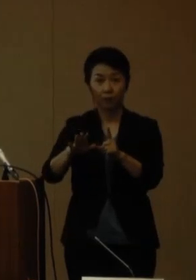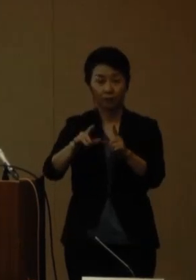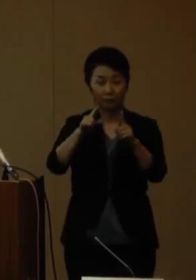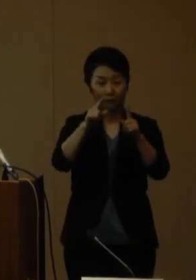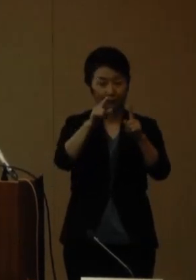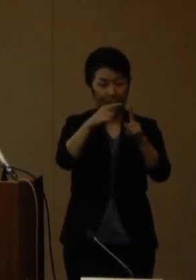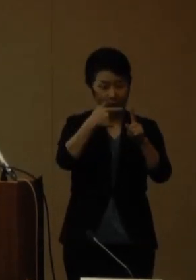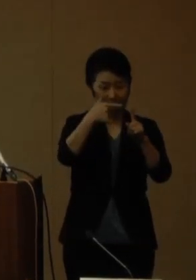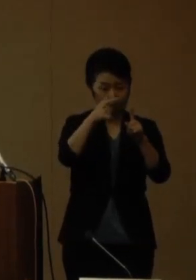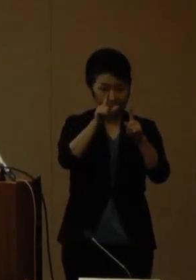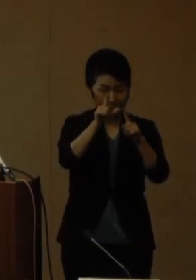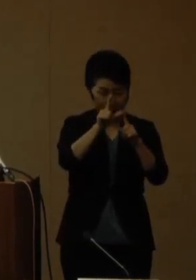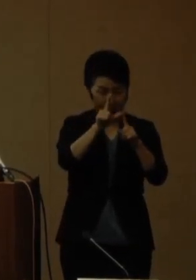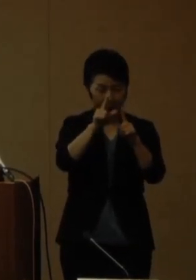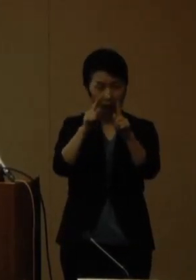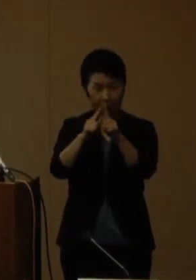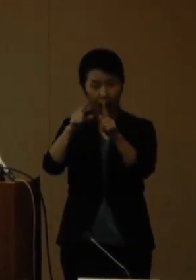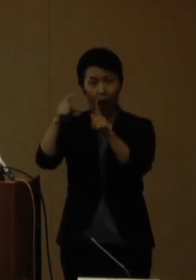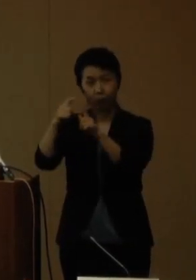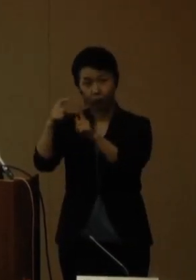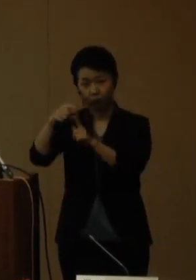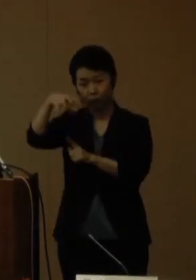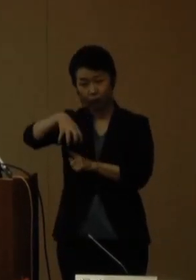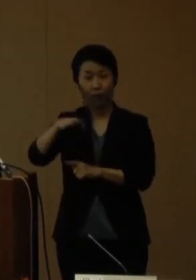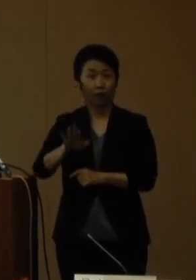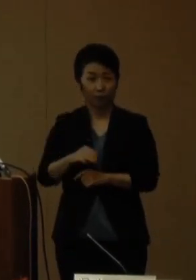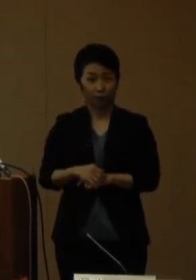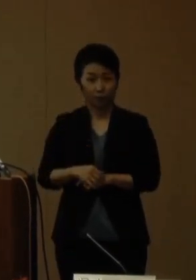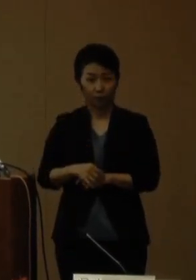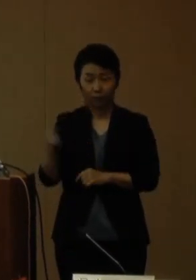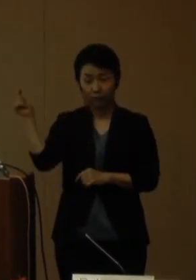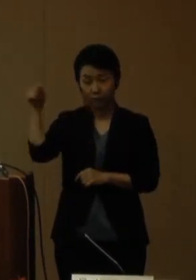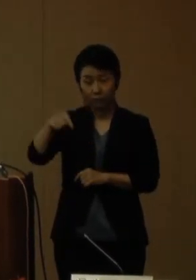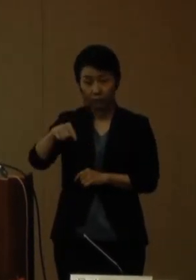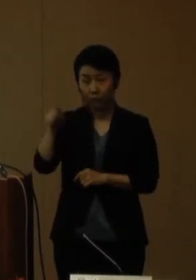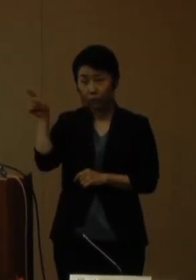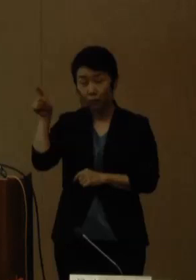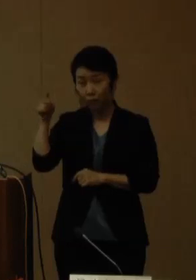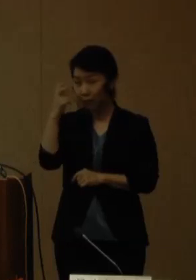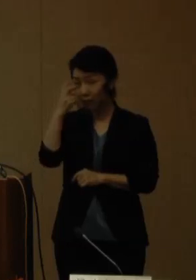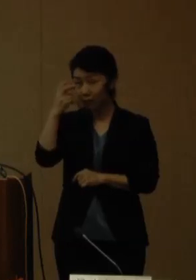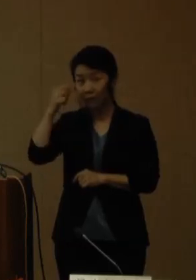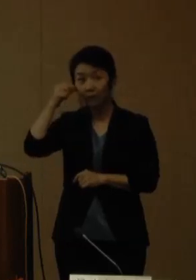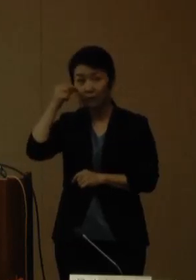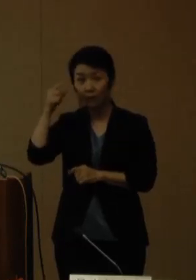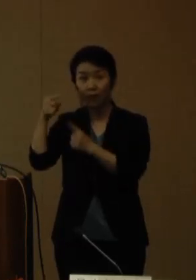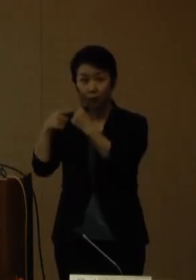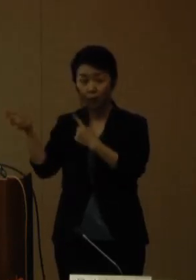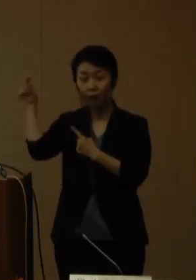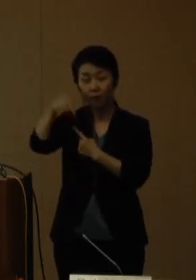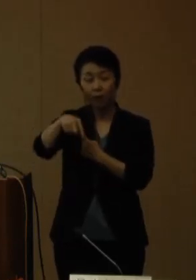を整備しております。来沖前に検査が受けられない方はぜひこちらをご利用ください。